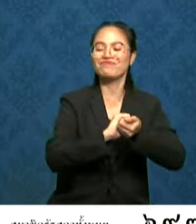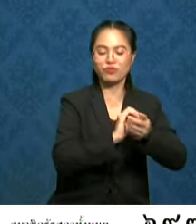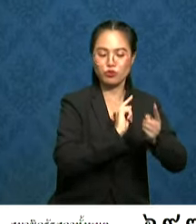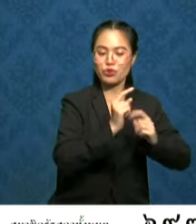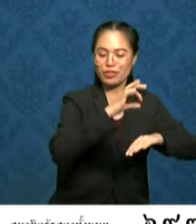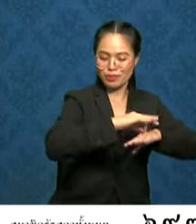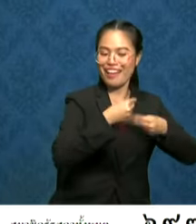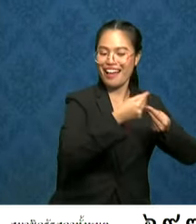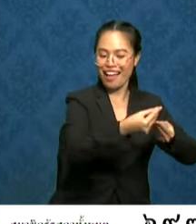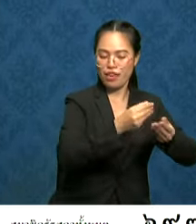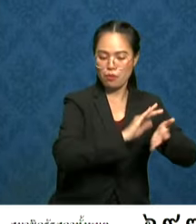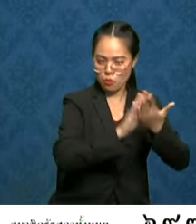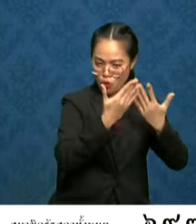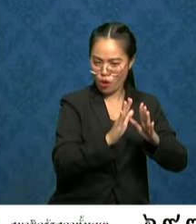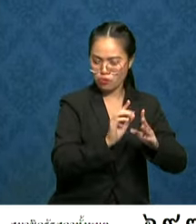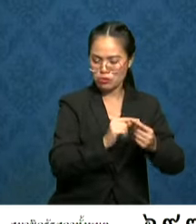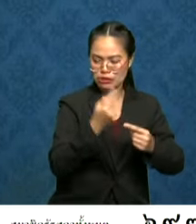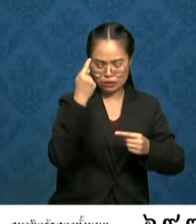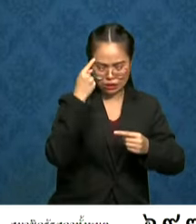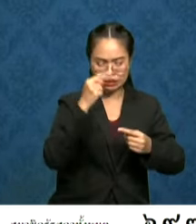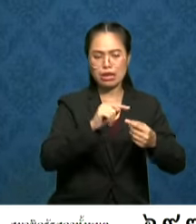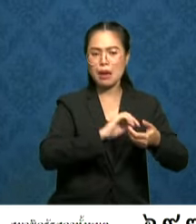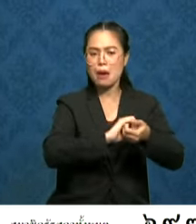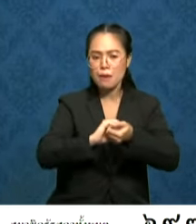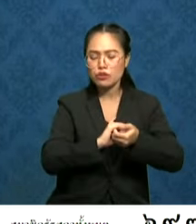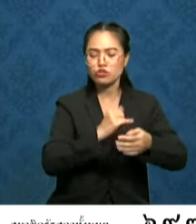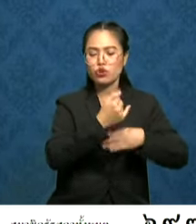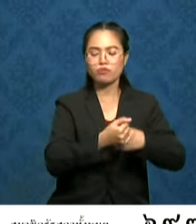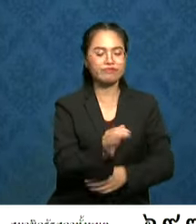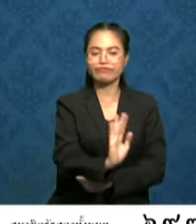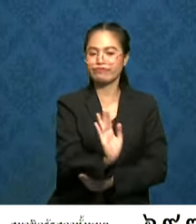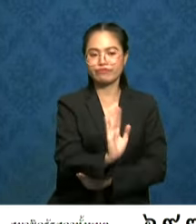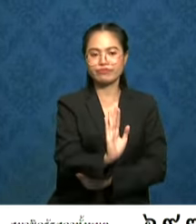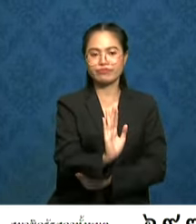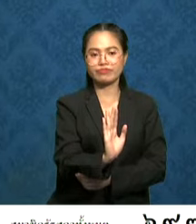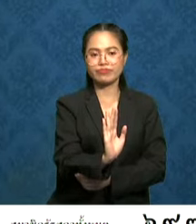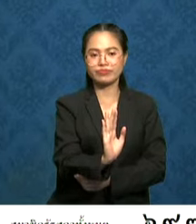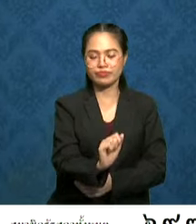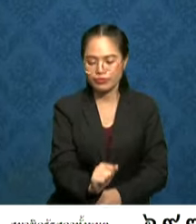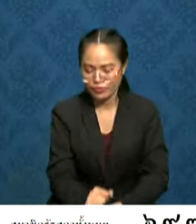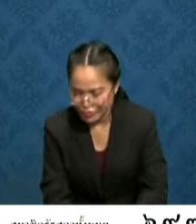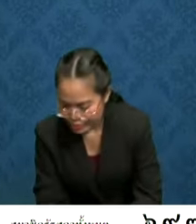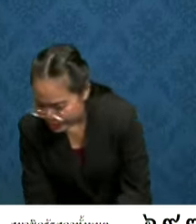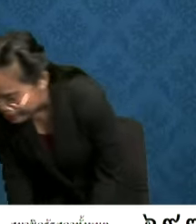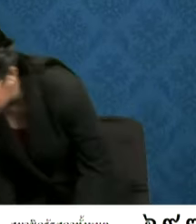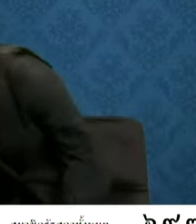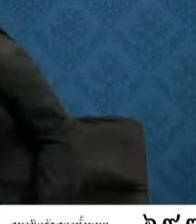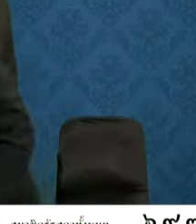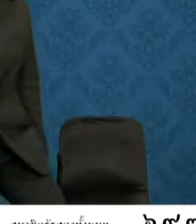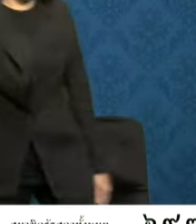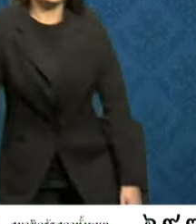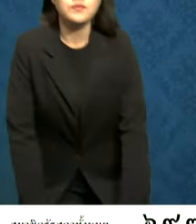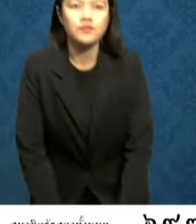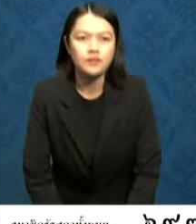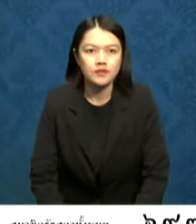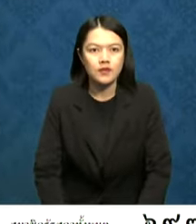รือมีศัตรูร่วมกันแล้วจับมือกันทุกอย่างจะจบยังมีคนอีกมากค่ะที่ยังค